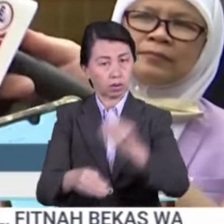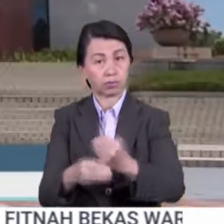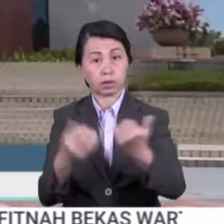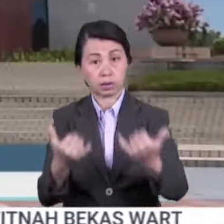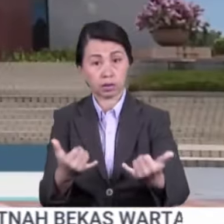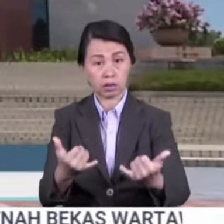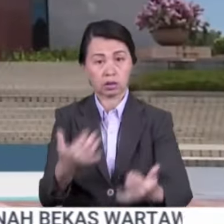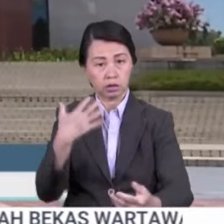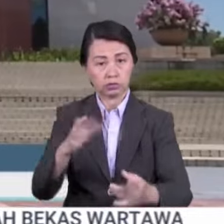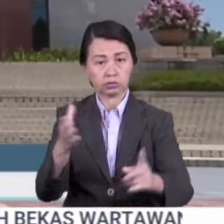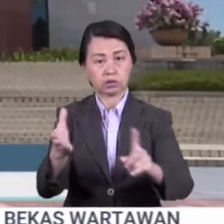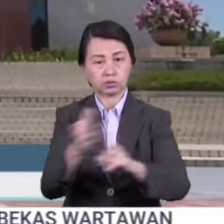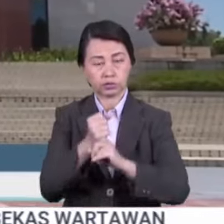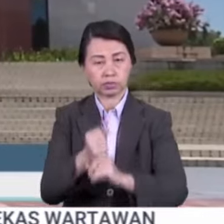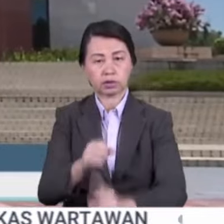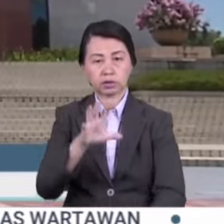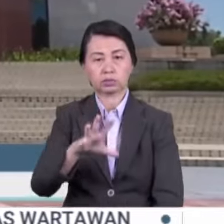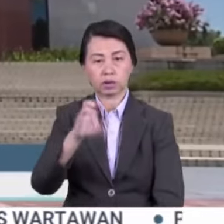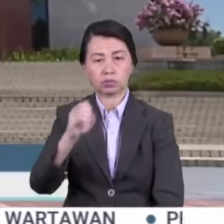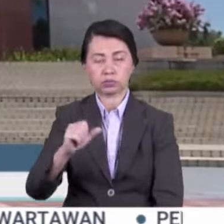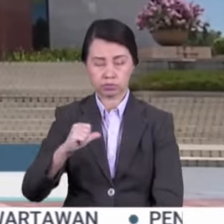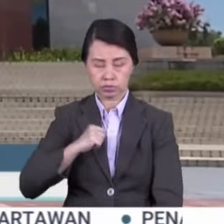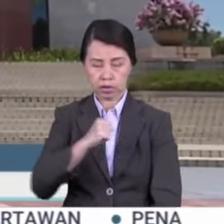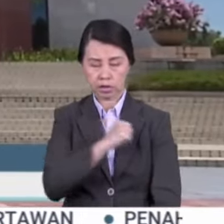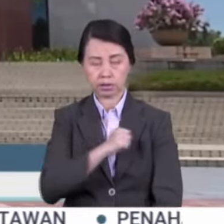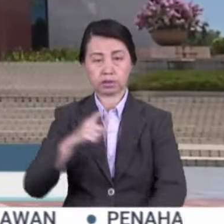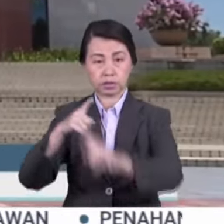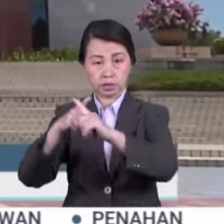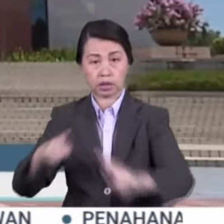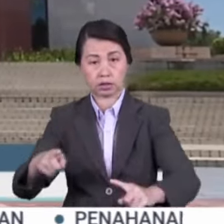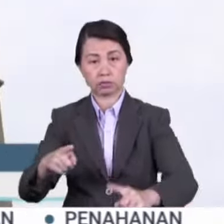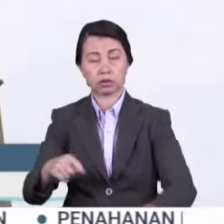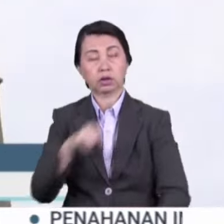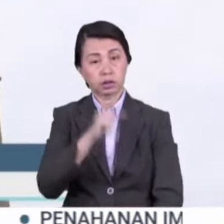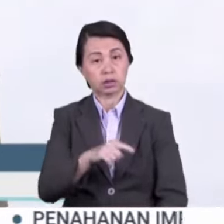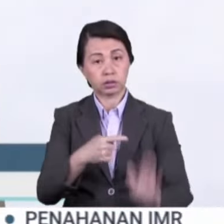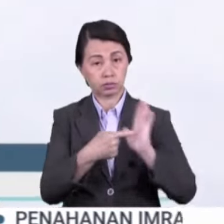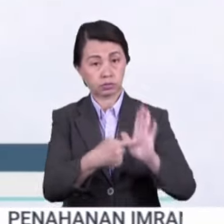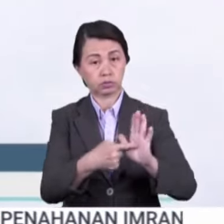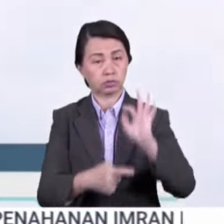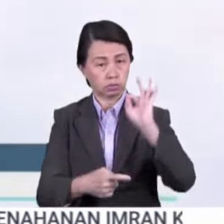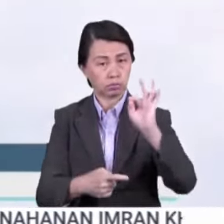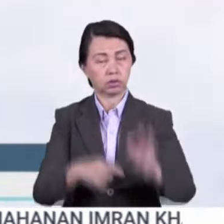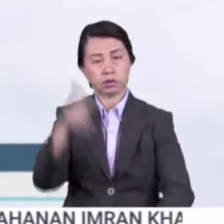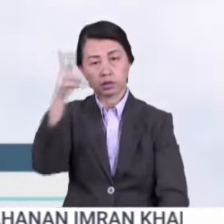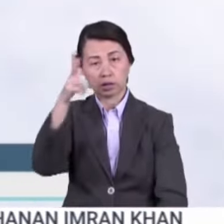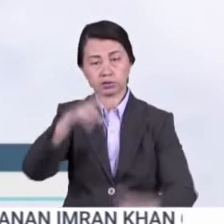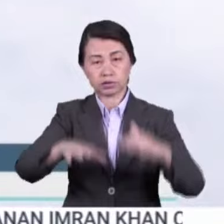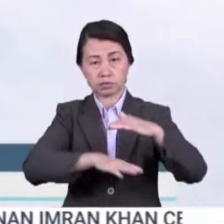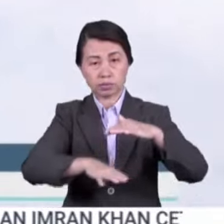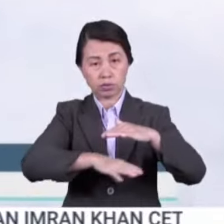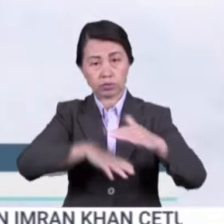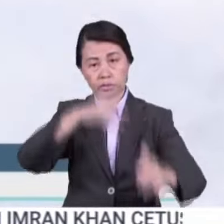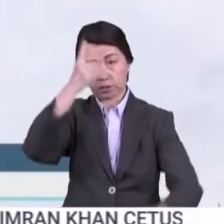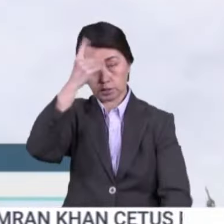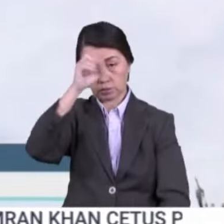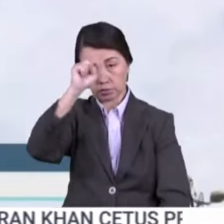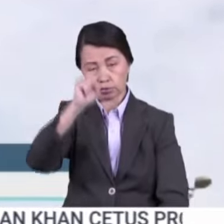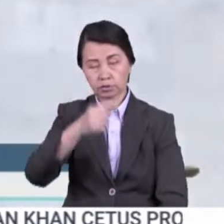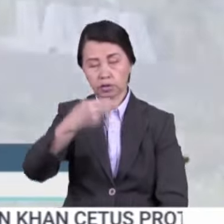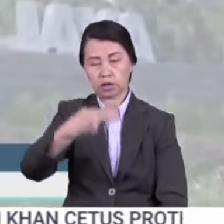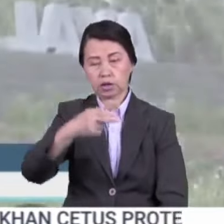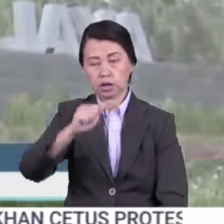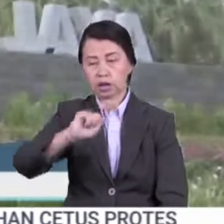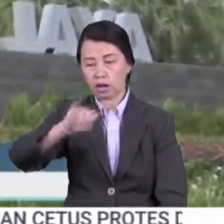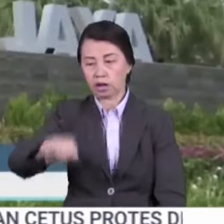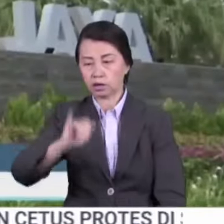telah mencapai 50 ahli dewan. Jadi ini adalah satu petunjuk bahawa kerajaan di bawah pimpinan Datuk Seri Panglima Haji